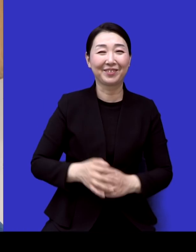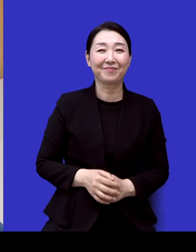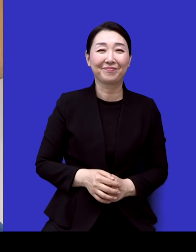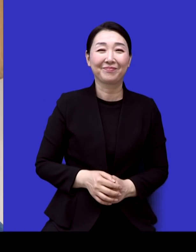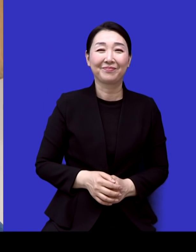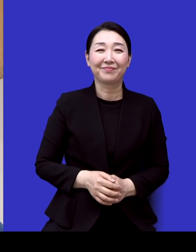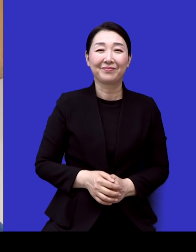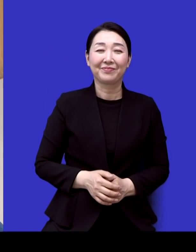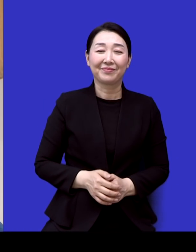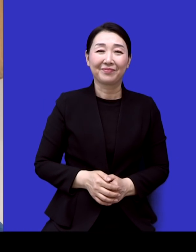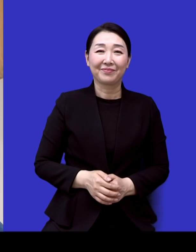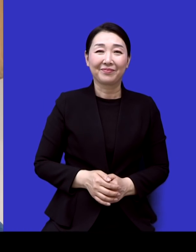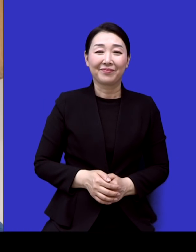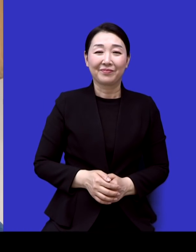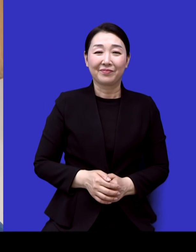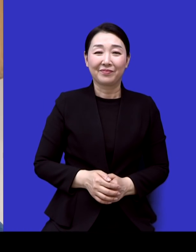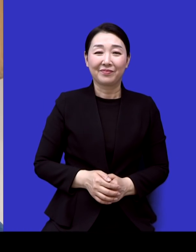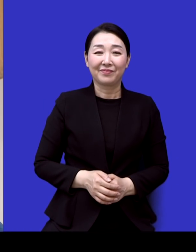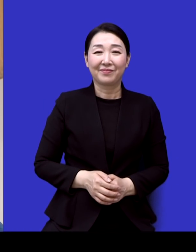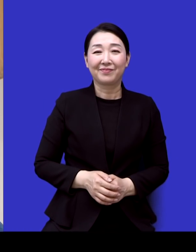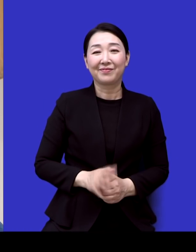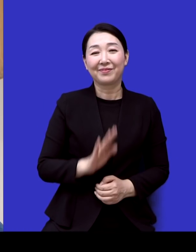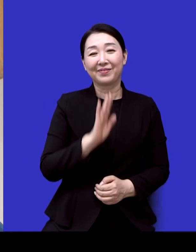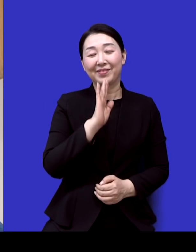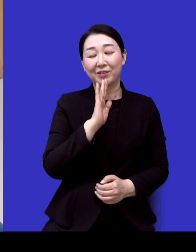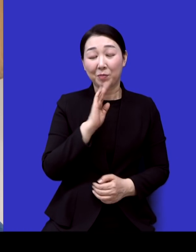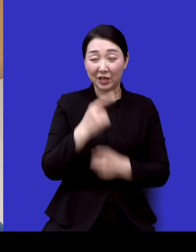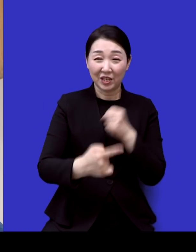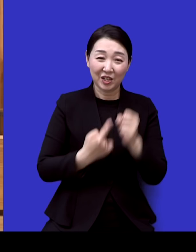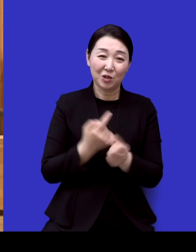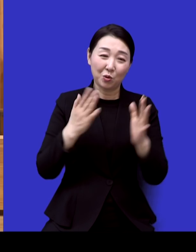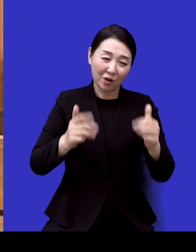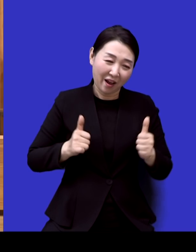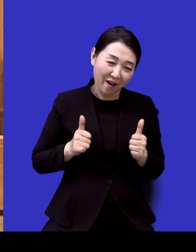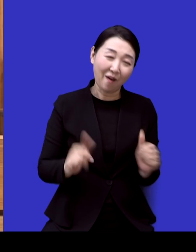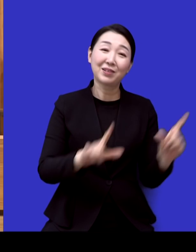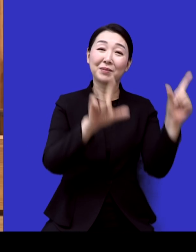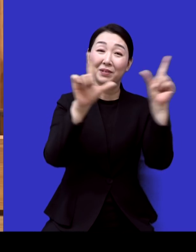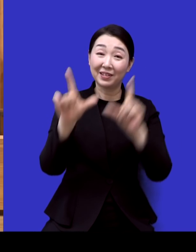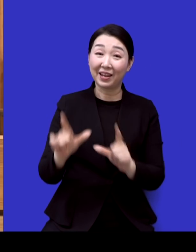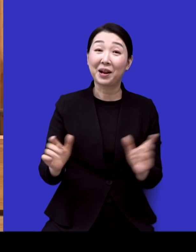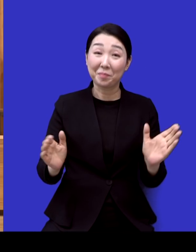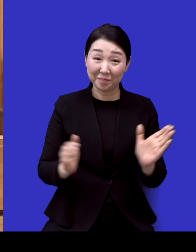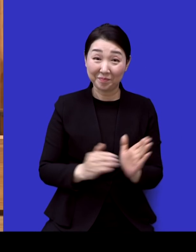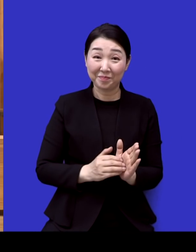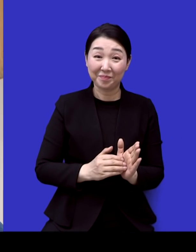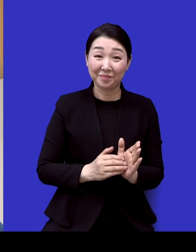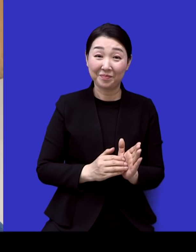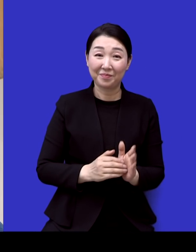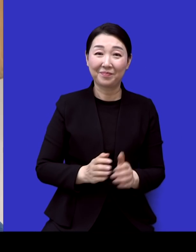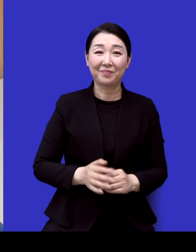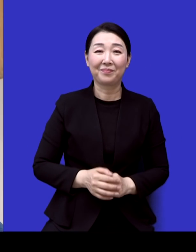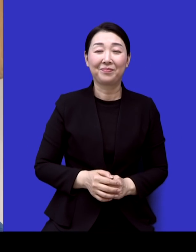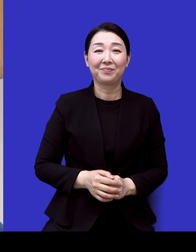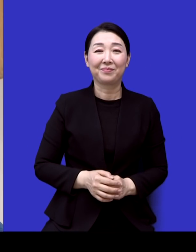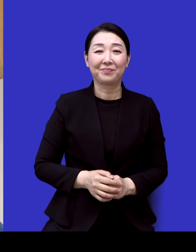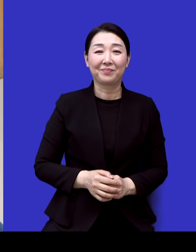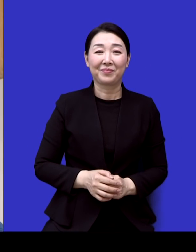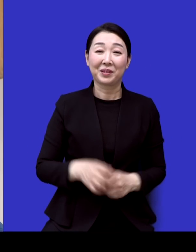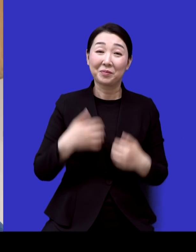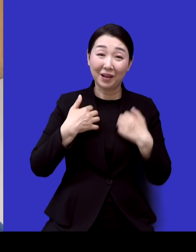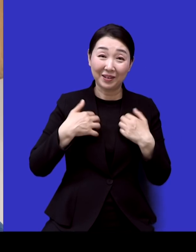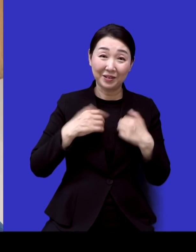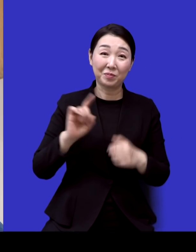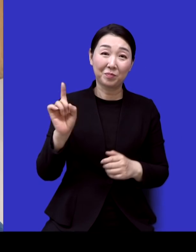네, 그렇게 열심히 1년 동안 살았어요. 예. 그런데 참 재밌는